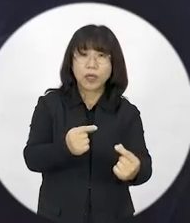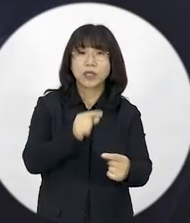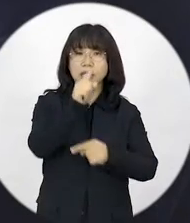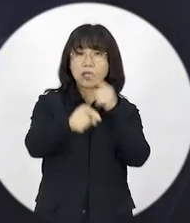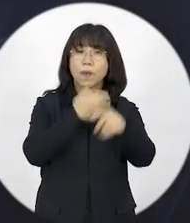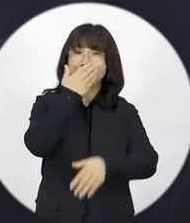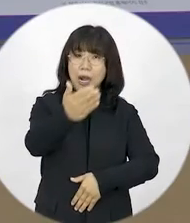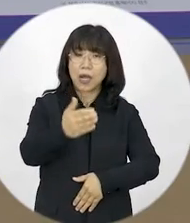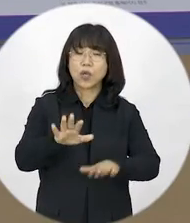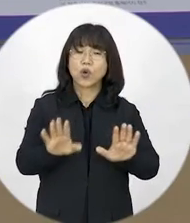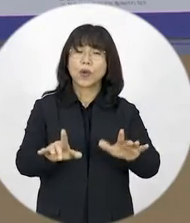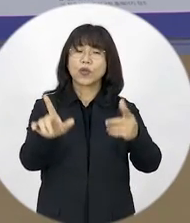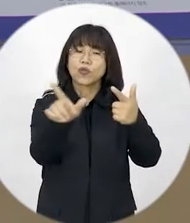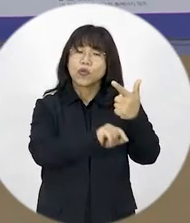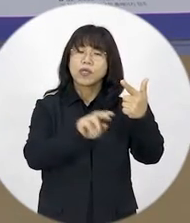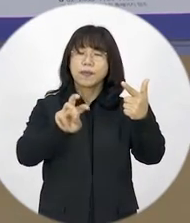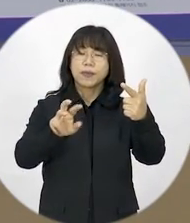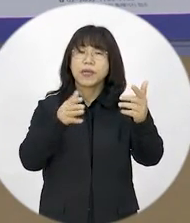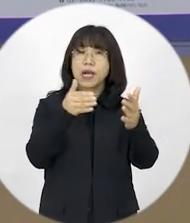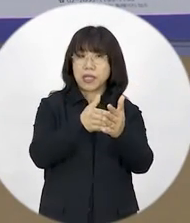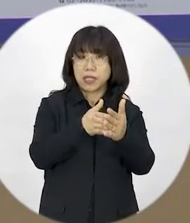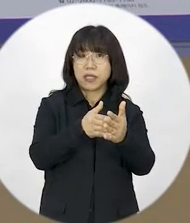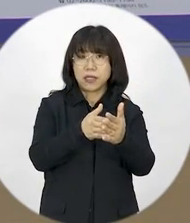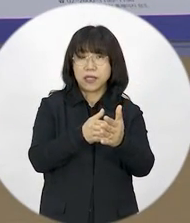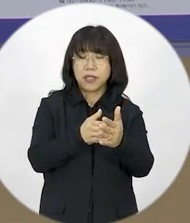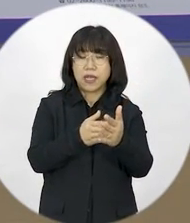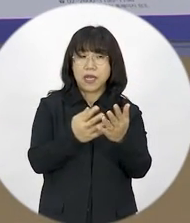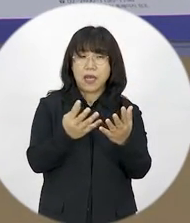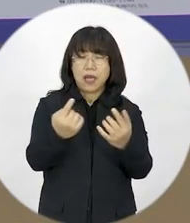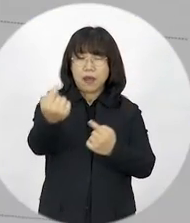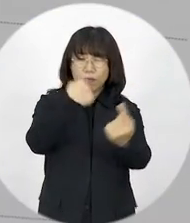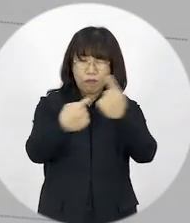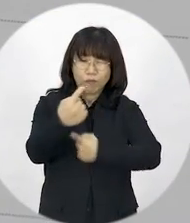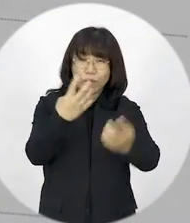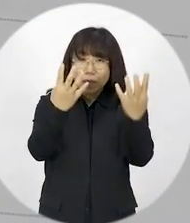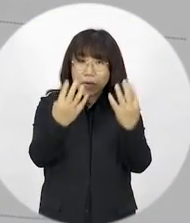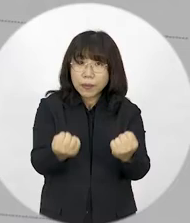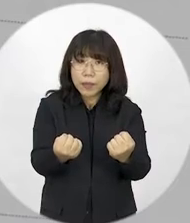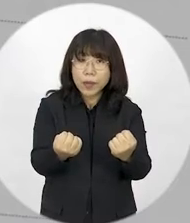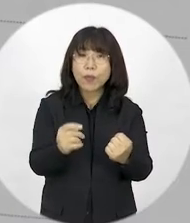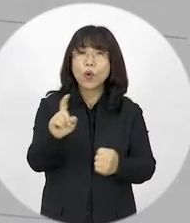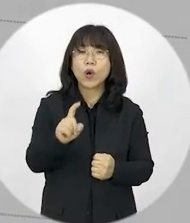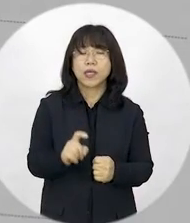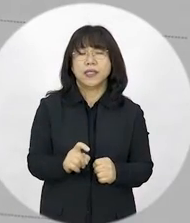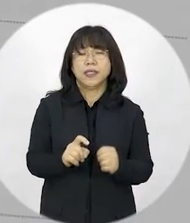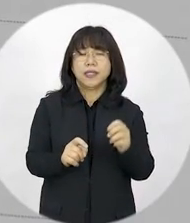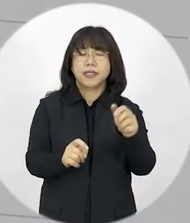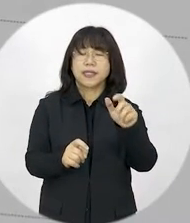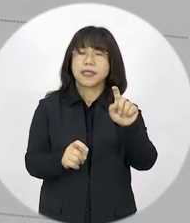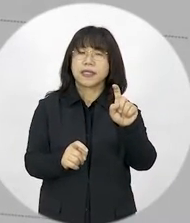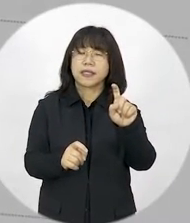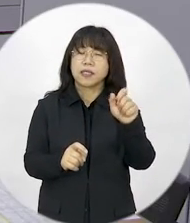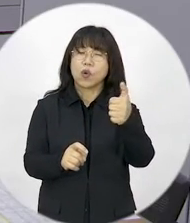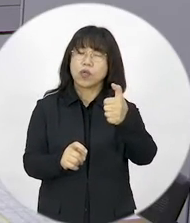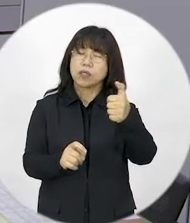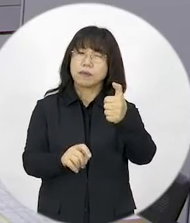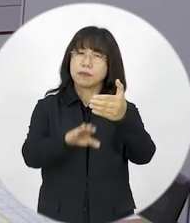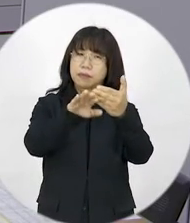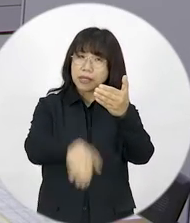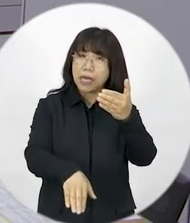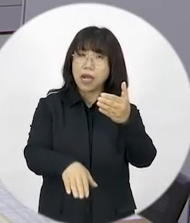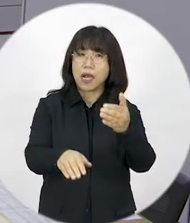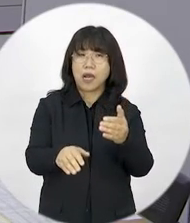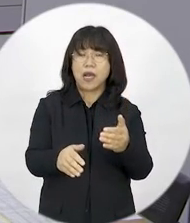있습니다. 신청기간은 오는 6월 30일까지며 대상자가 많을 경우 상시 근로자 10인 미만의